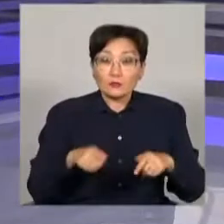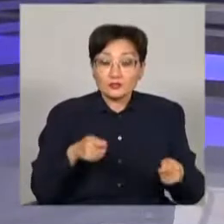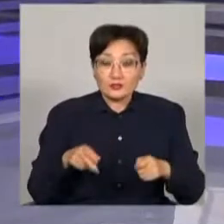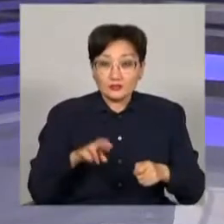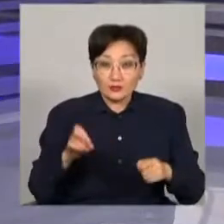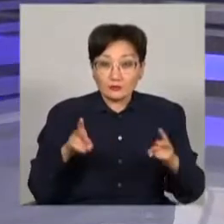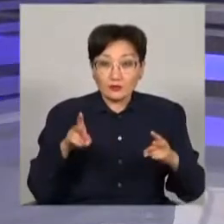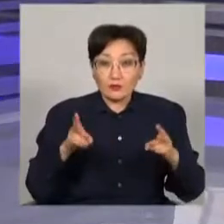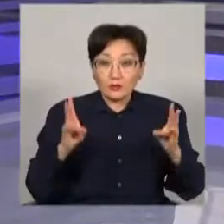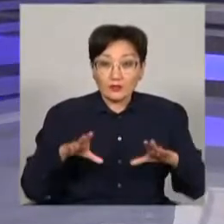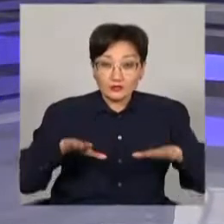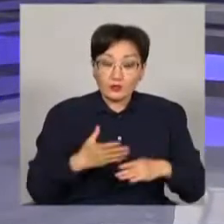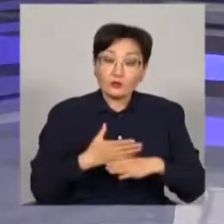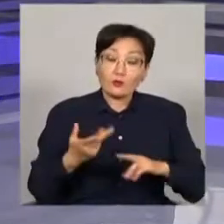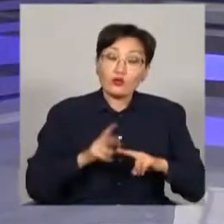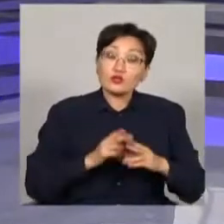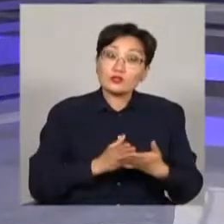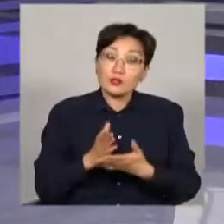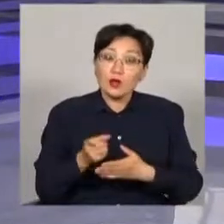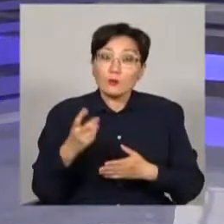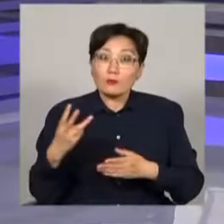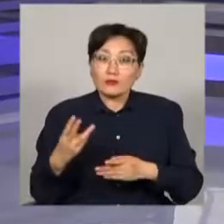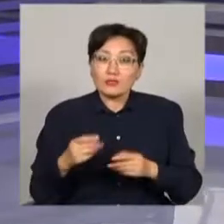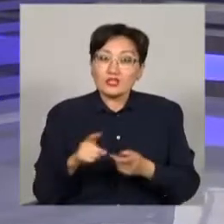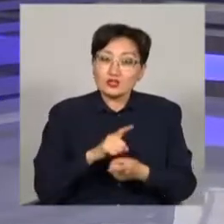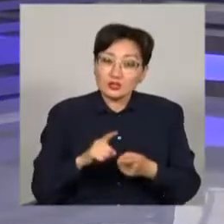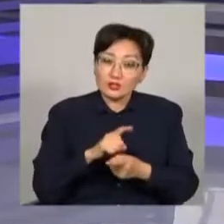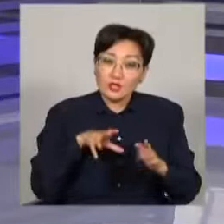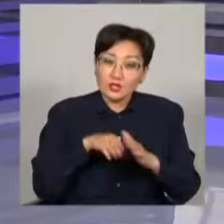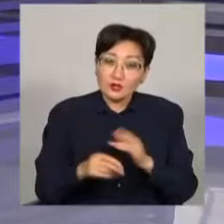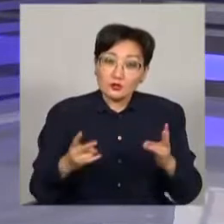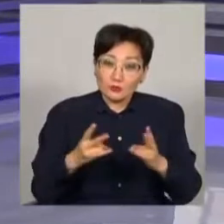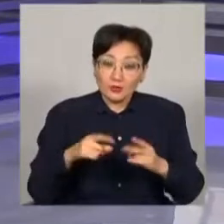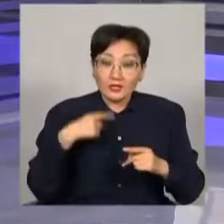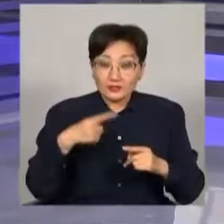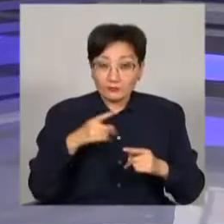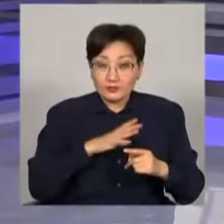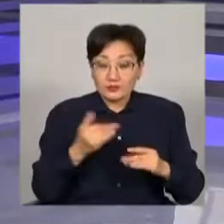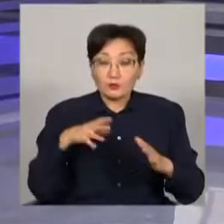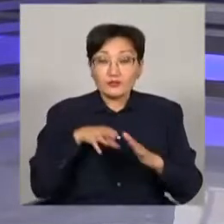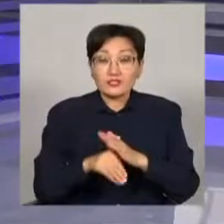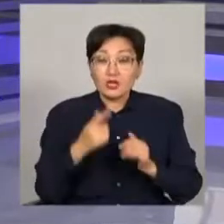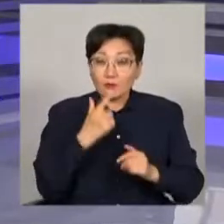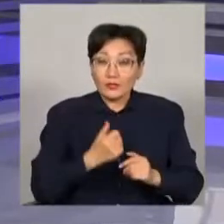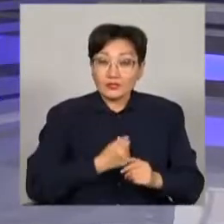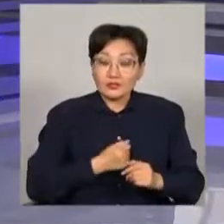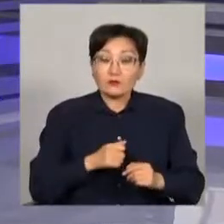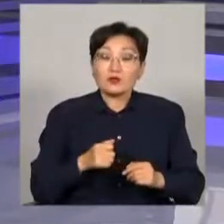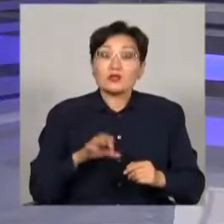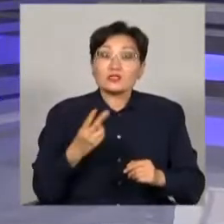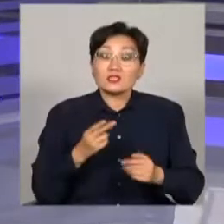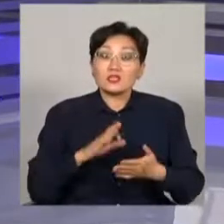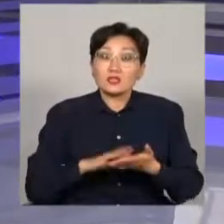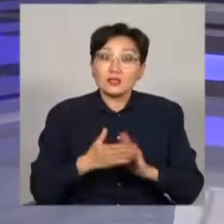қаңтар оқиғасынан кейін осы салаға бірнеше реформа енгізу керектігін айтқан болатын. Олардың қатарында әскерилердің әлеуетін